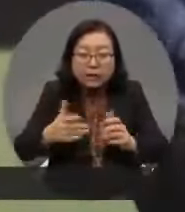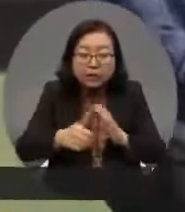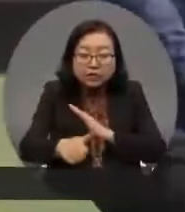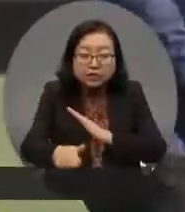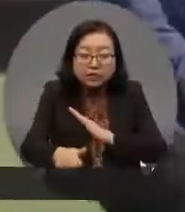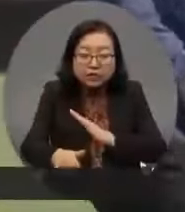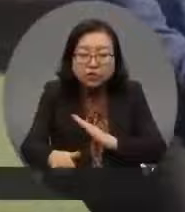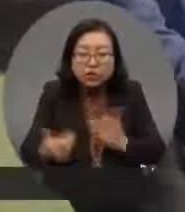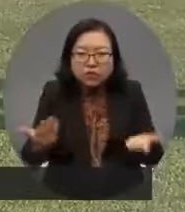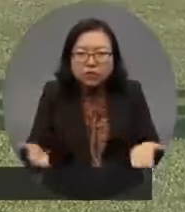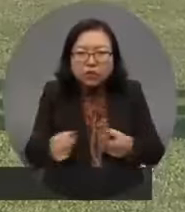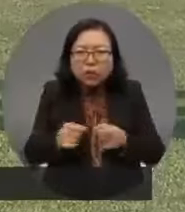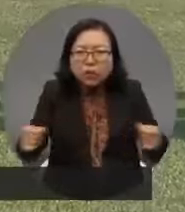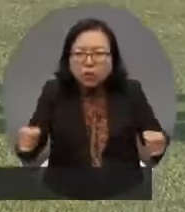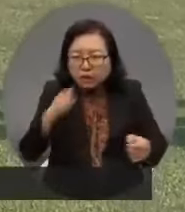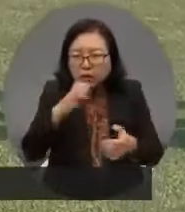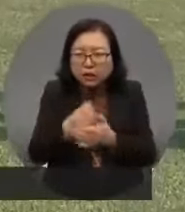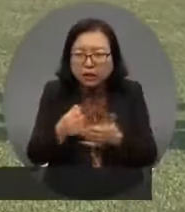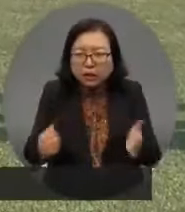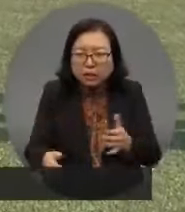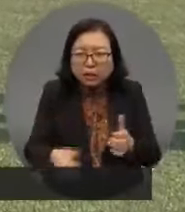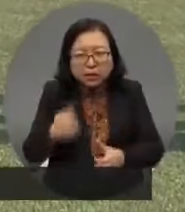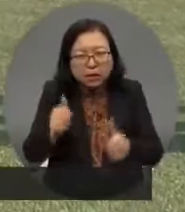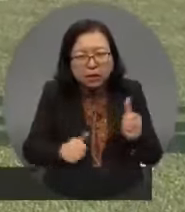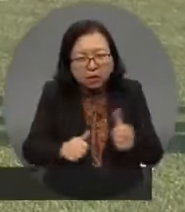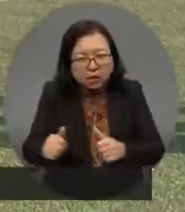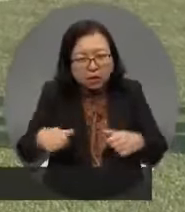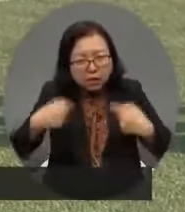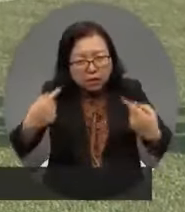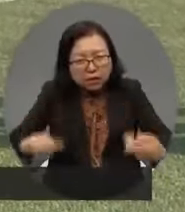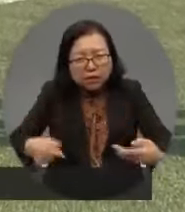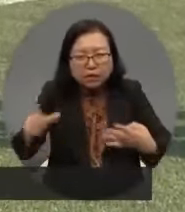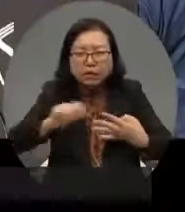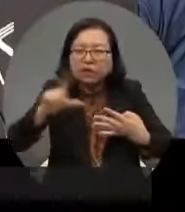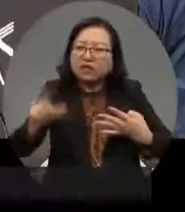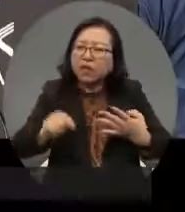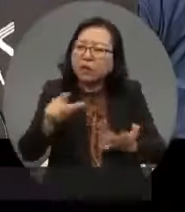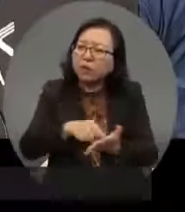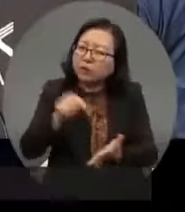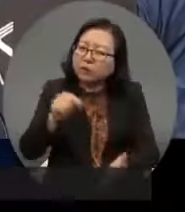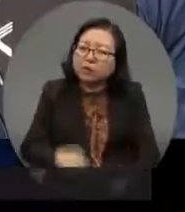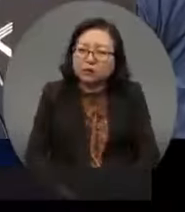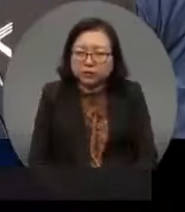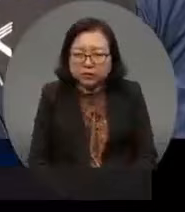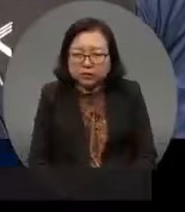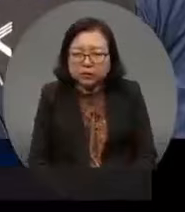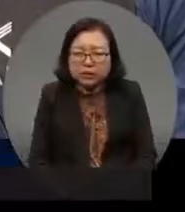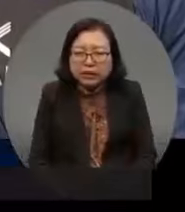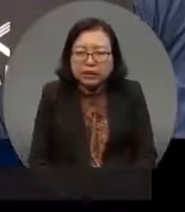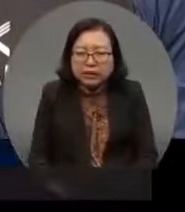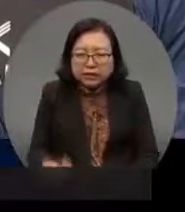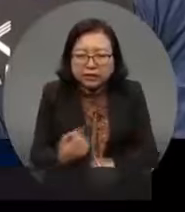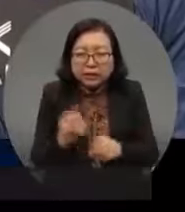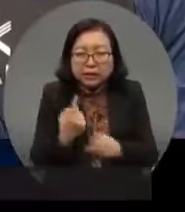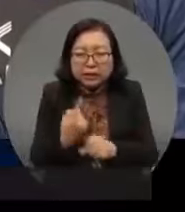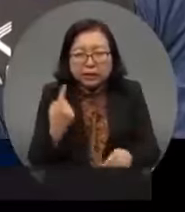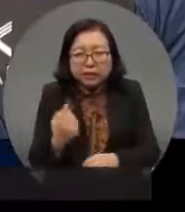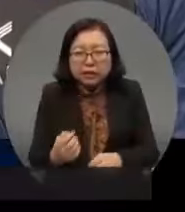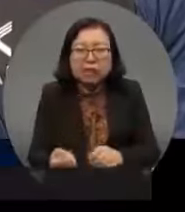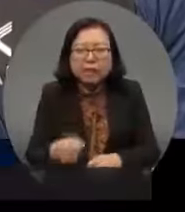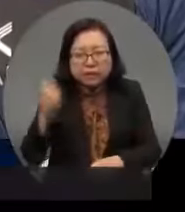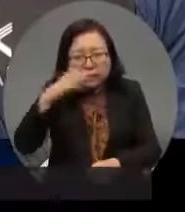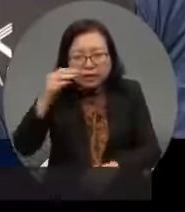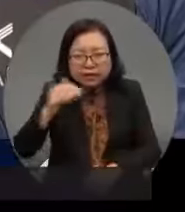공백 기간이 많아 경기 출전은 4월에나 가능할 전망입니다. Não, fiquei feliz, com a evolução do time, fiquei